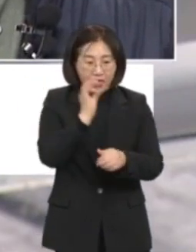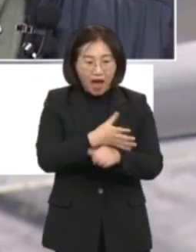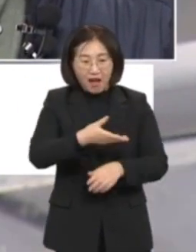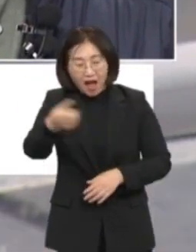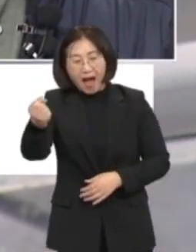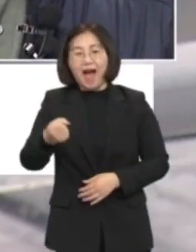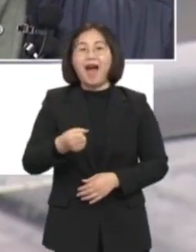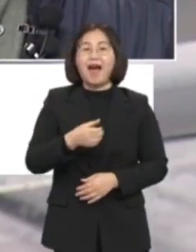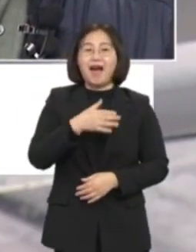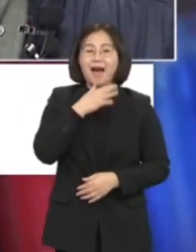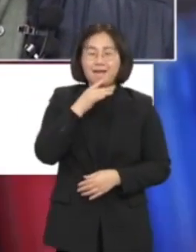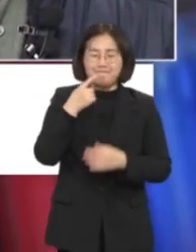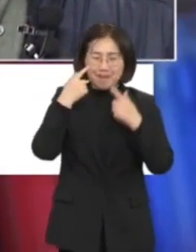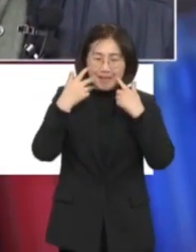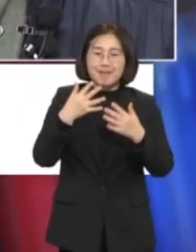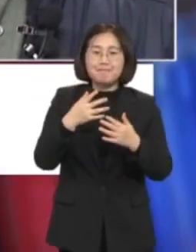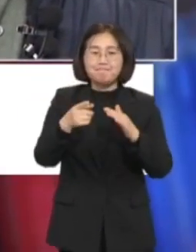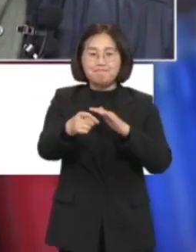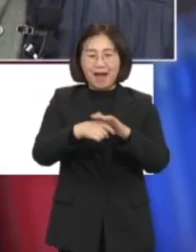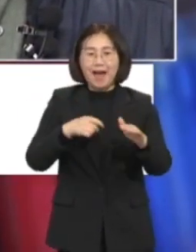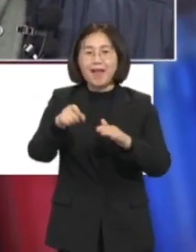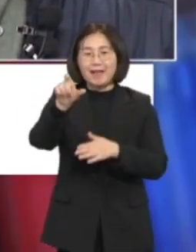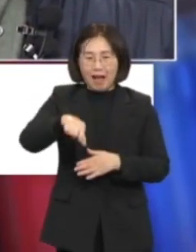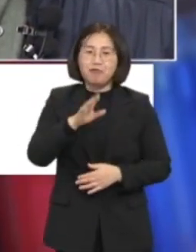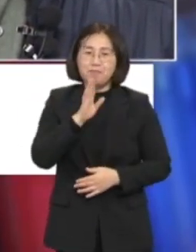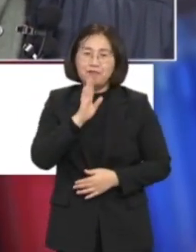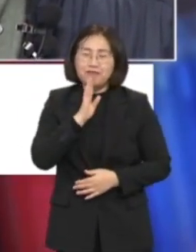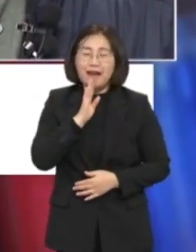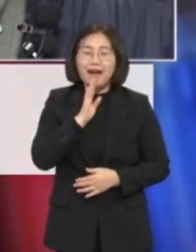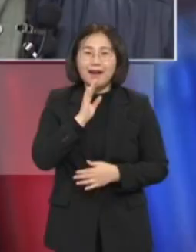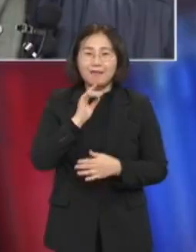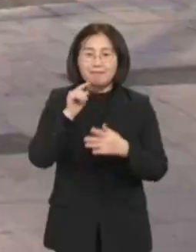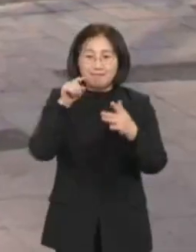범죄로 습득한 카드를 사용하고 있구나 그런 느낌이 강하게 들어서